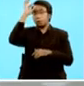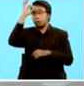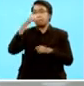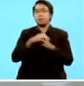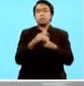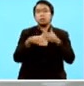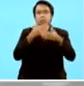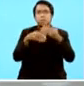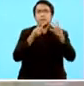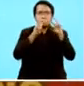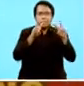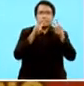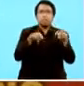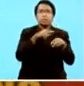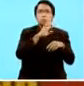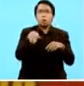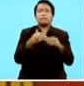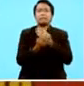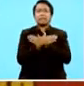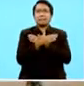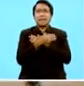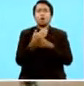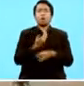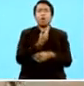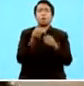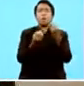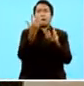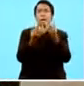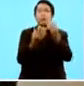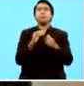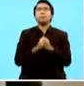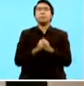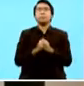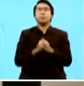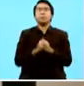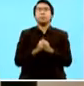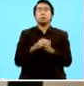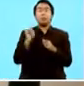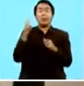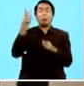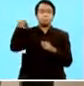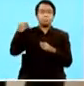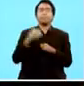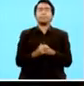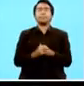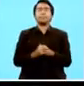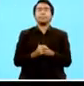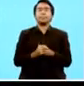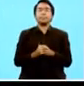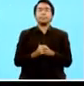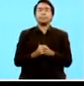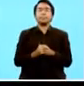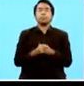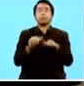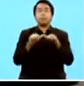terhadap seluruh jenazah korban dari kebakaran pabrik kembang api yang terjadi beberapa waktu yang lalu di Tangerang. Dan memang